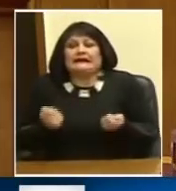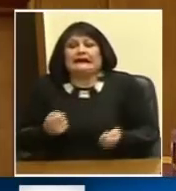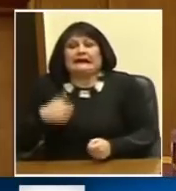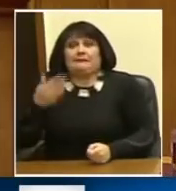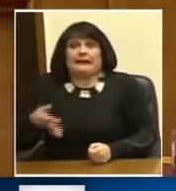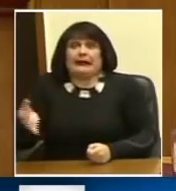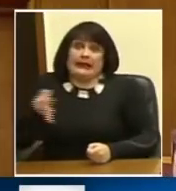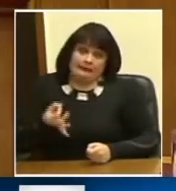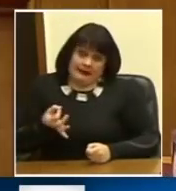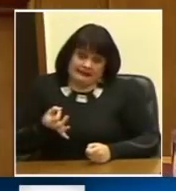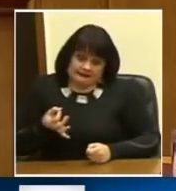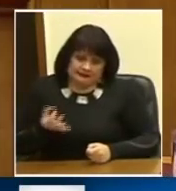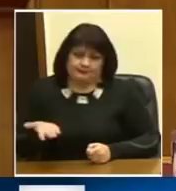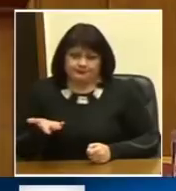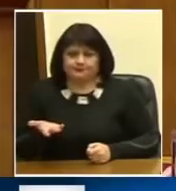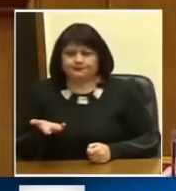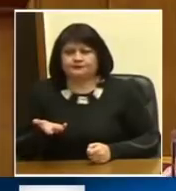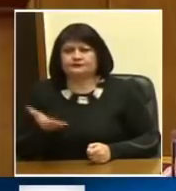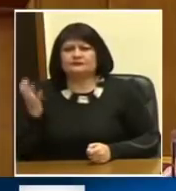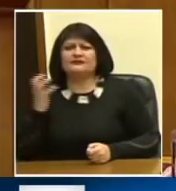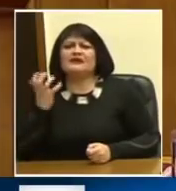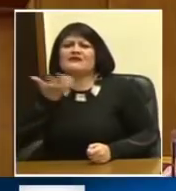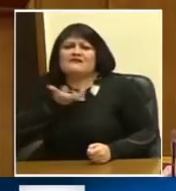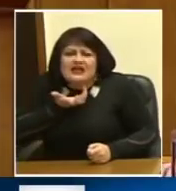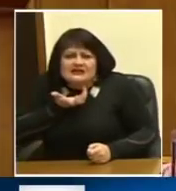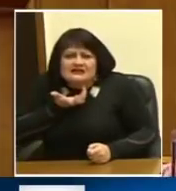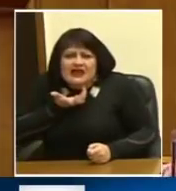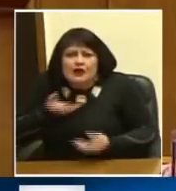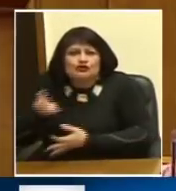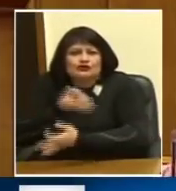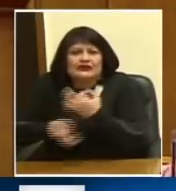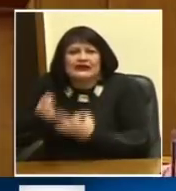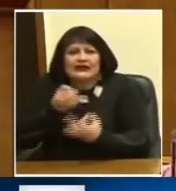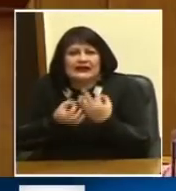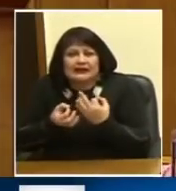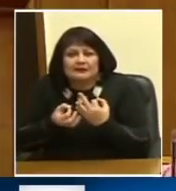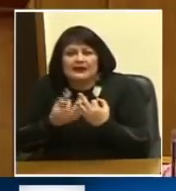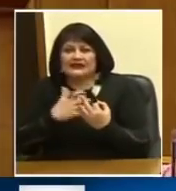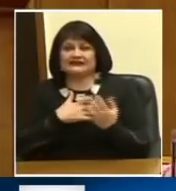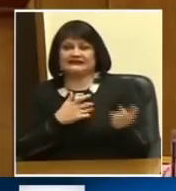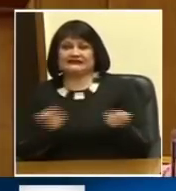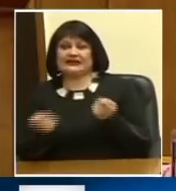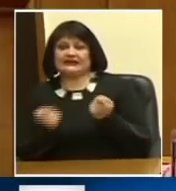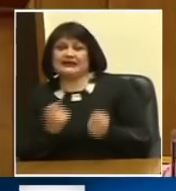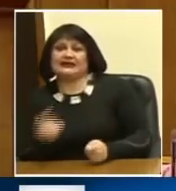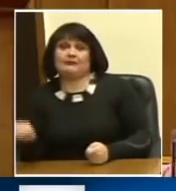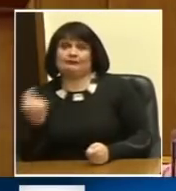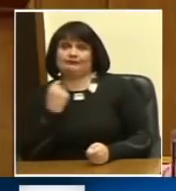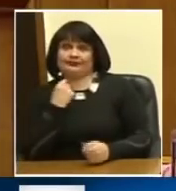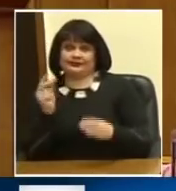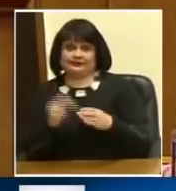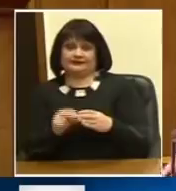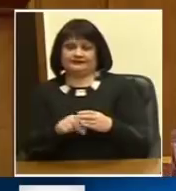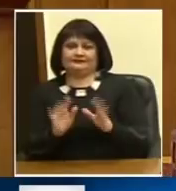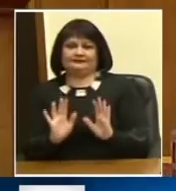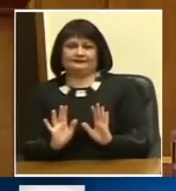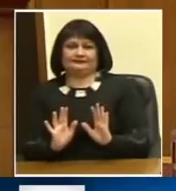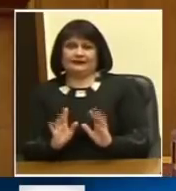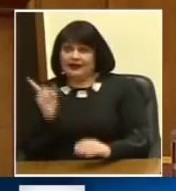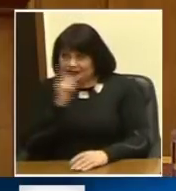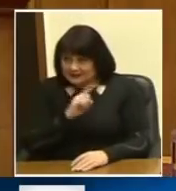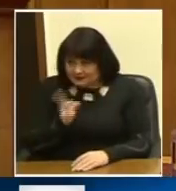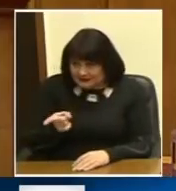μάλιστα από τον κύριο Βενιζέλο η θεωρία της στρατηγικής ήττας στις εκλογές. Διαψευθήκατε